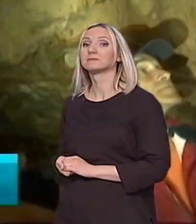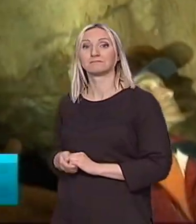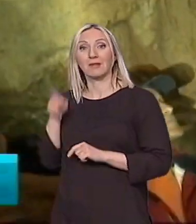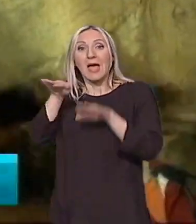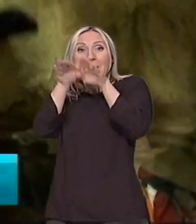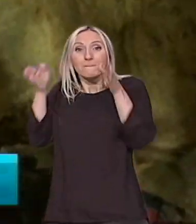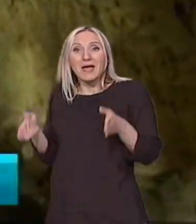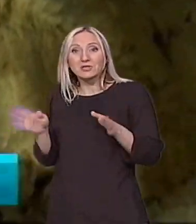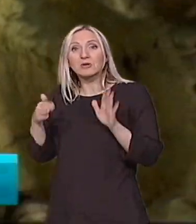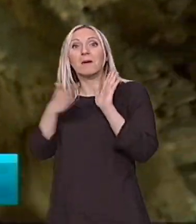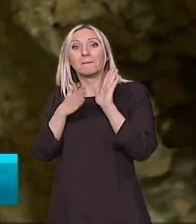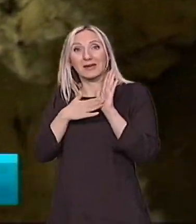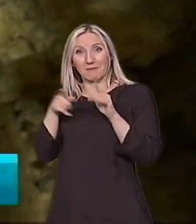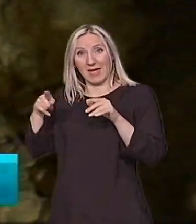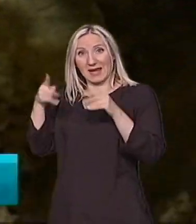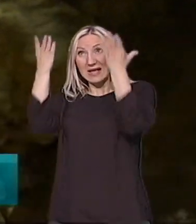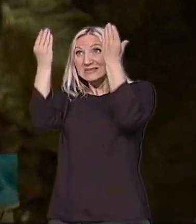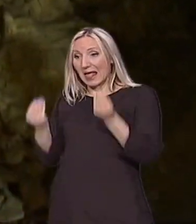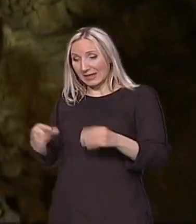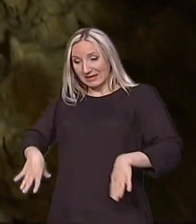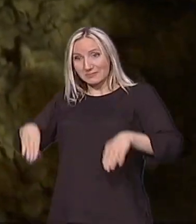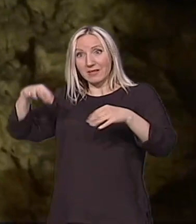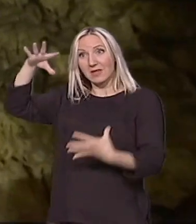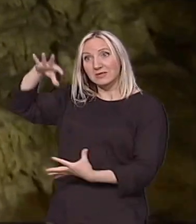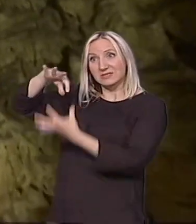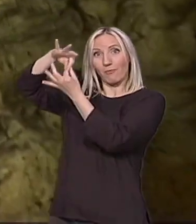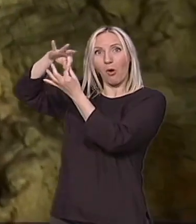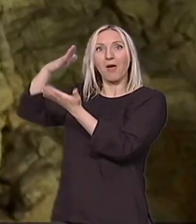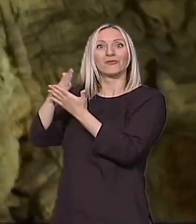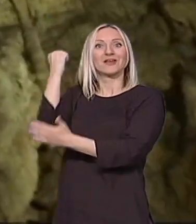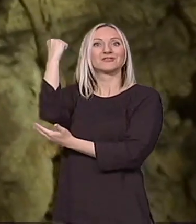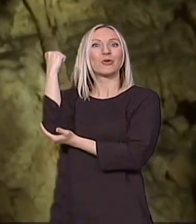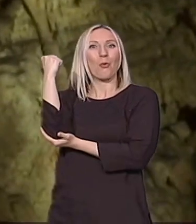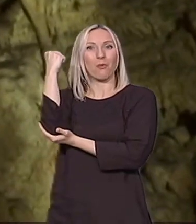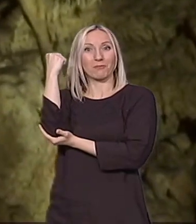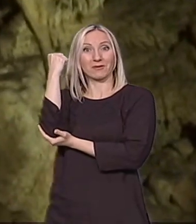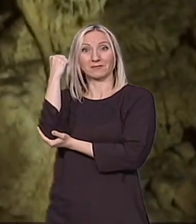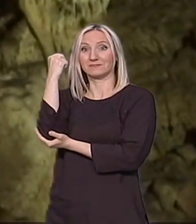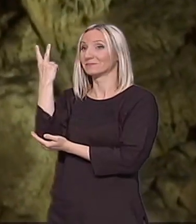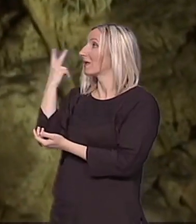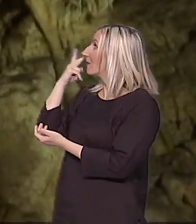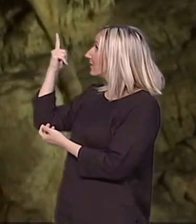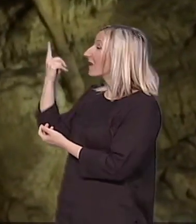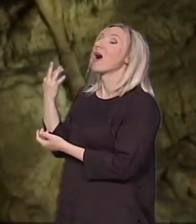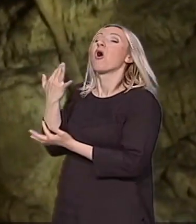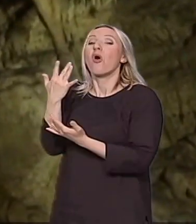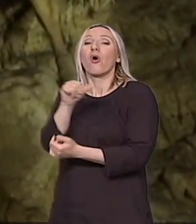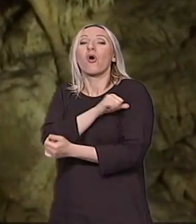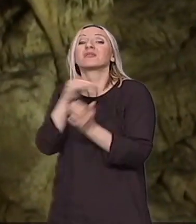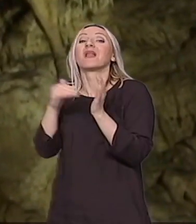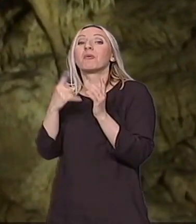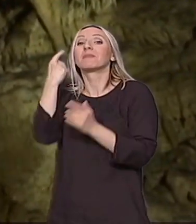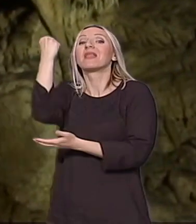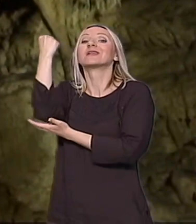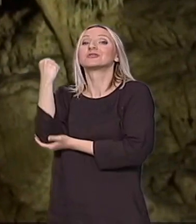Pećin imamo primer, kad se spajaju stalaktiti i stalagmiti i nastaju pećinski stubovi. Evo da možete zamislite koliko godina je potrebno za jedan